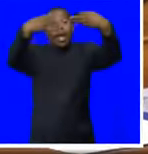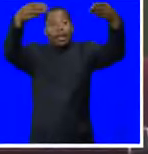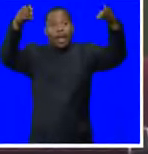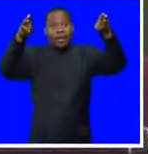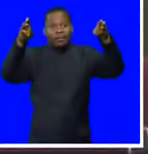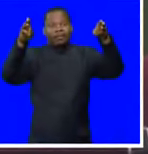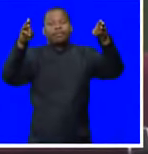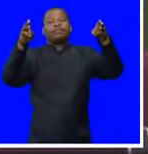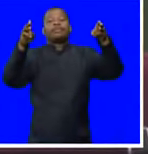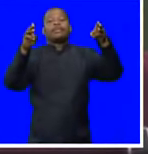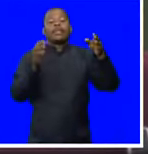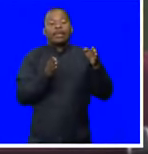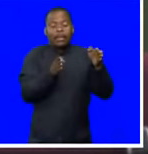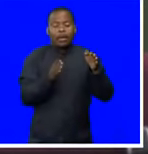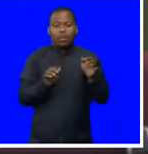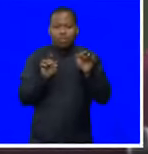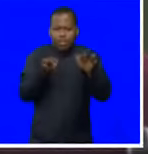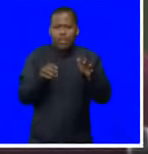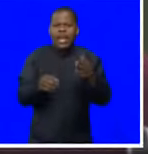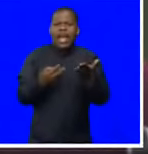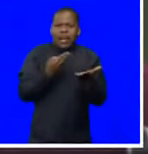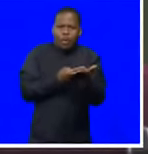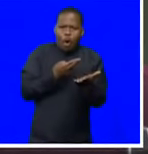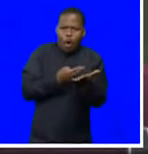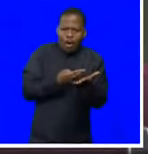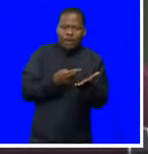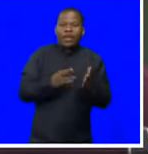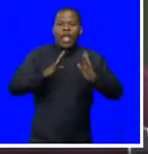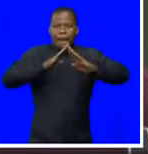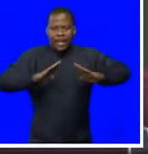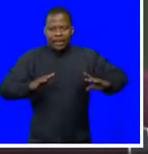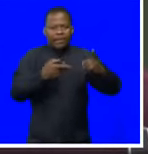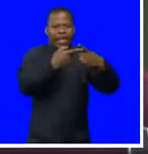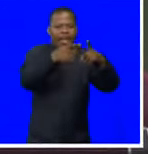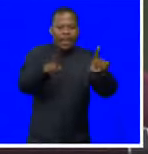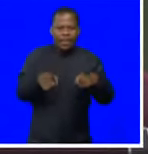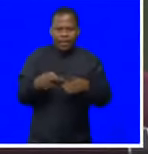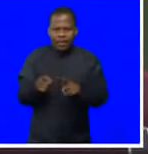kwematiko ahulumende wesigaba sekucala seminyakati imali wahulumende wa